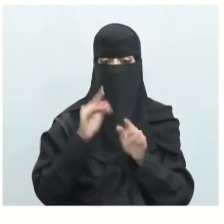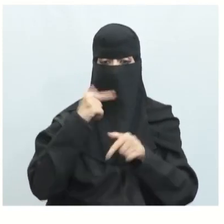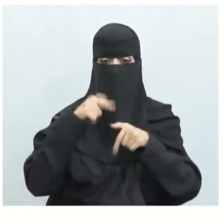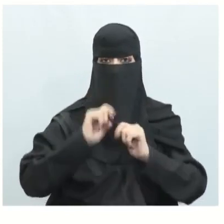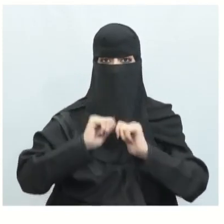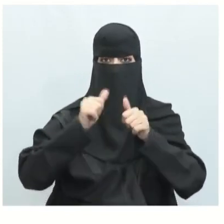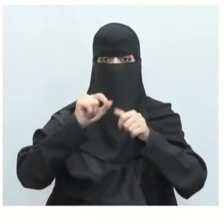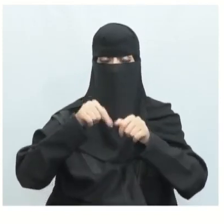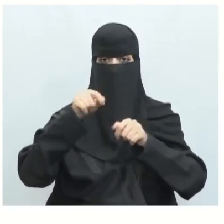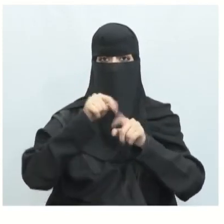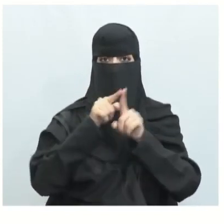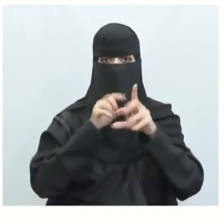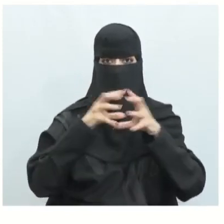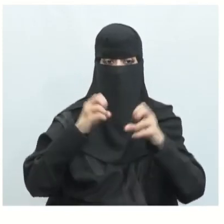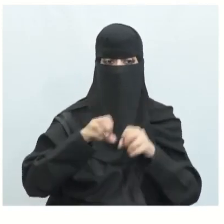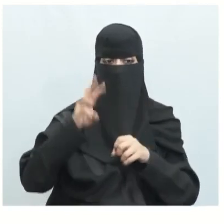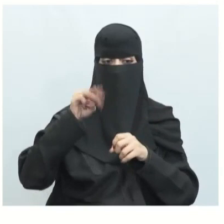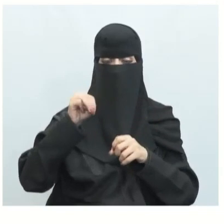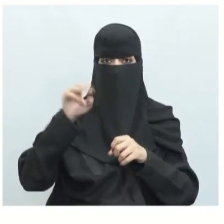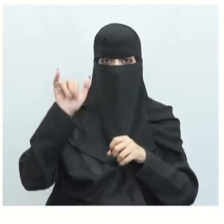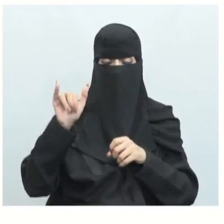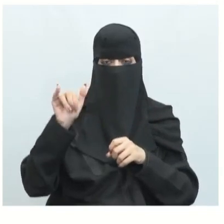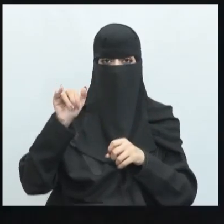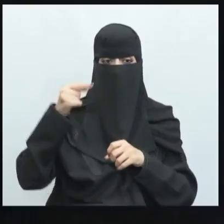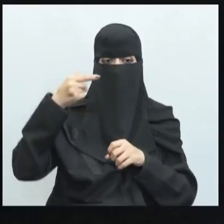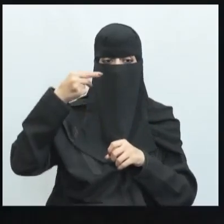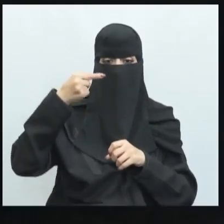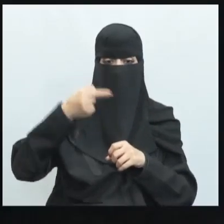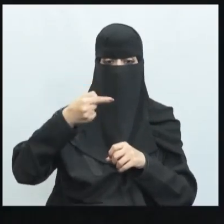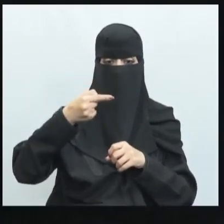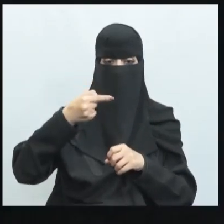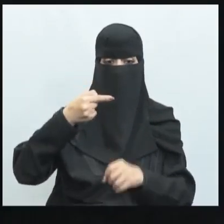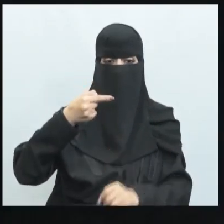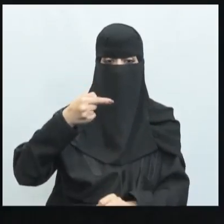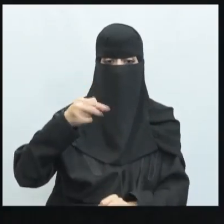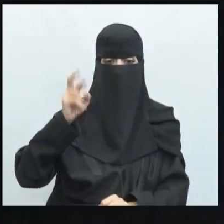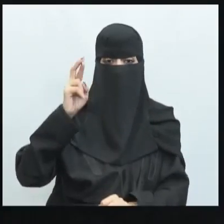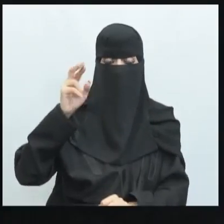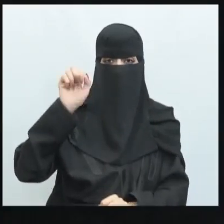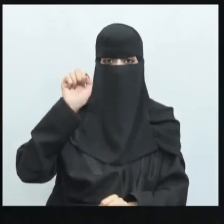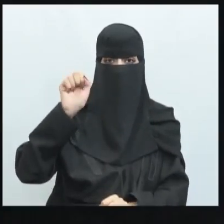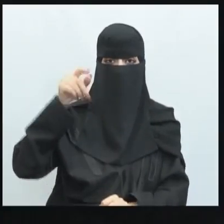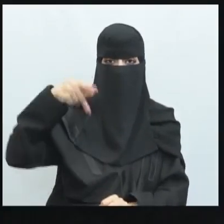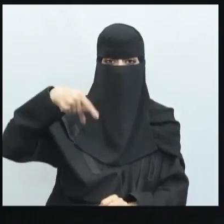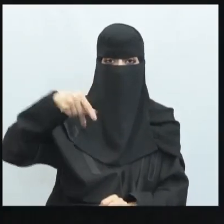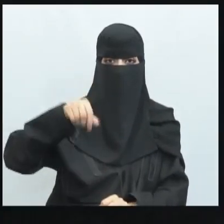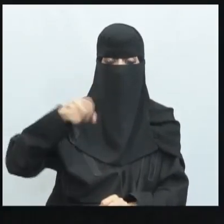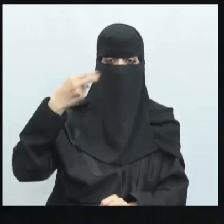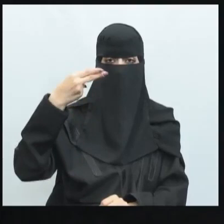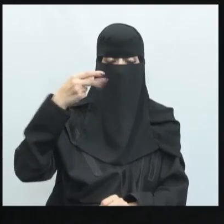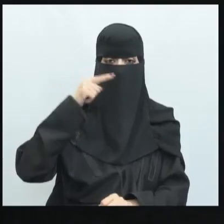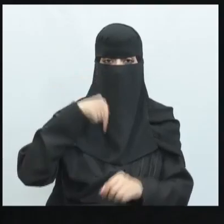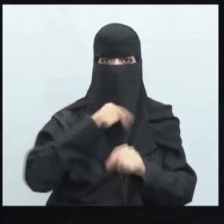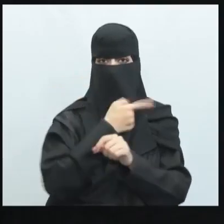ق بتعريف الماي جراف اسميته مخططي قمت بتعريفه كامل